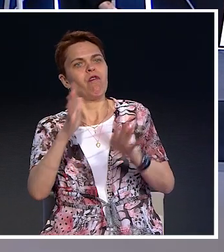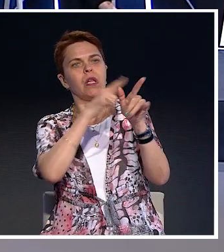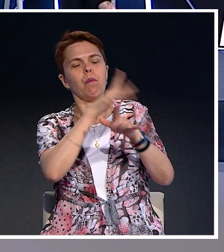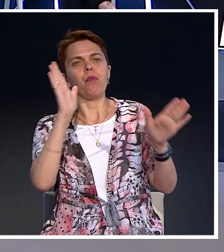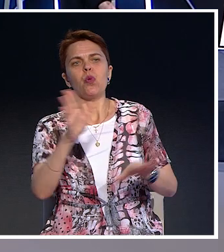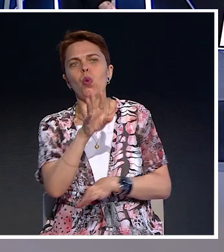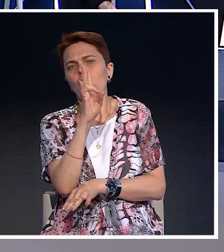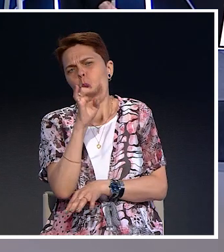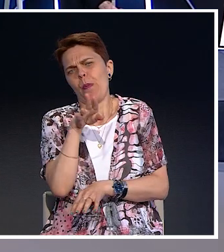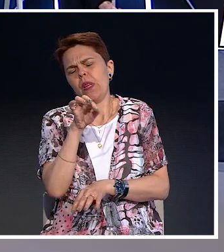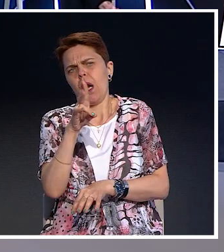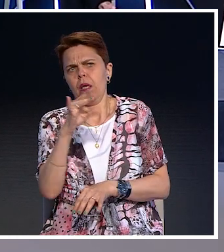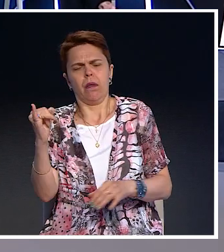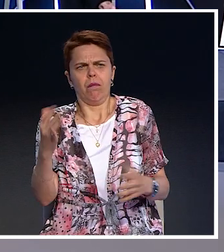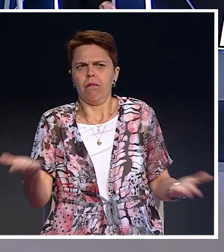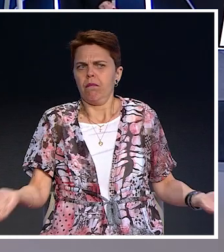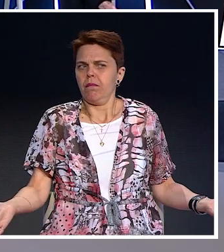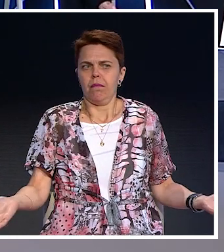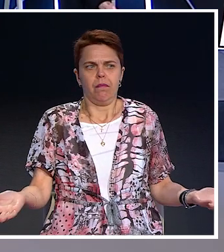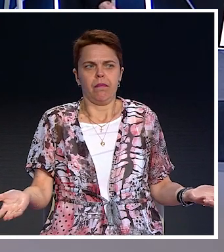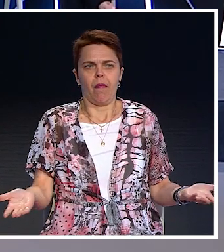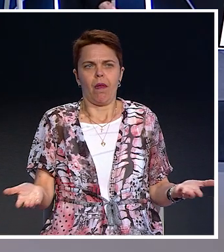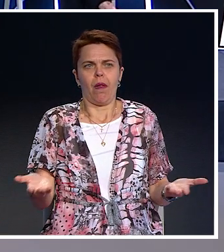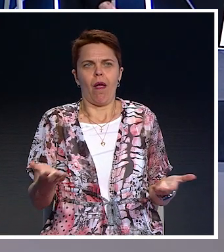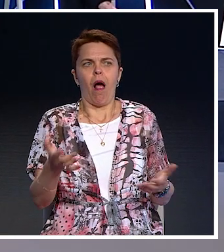будуть номінальними. Тому в районні ради